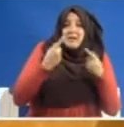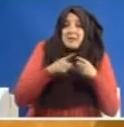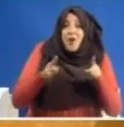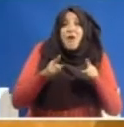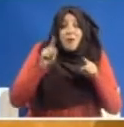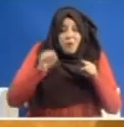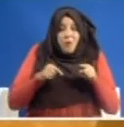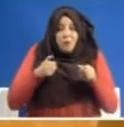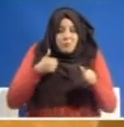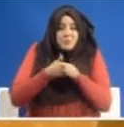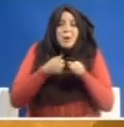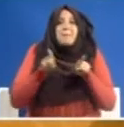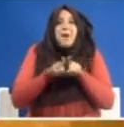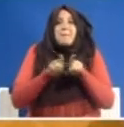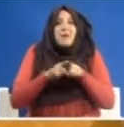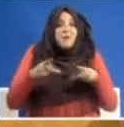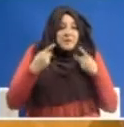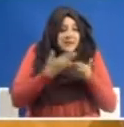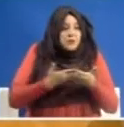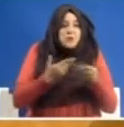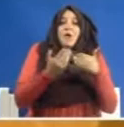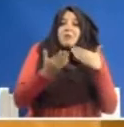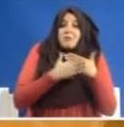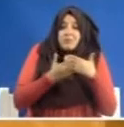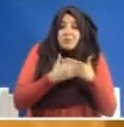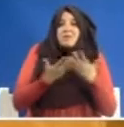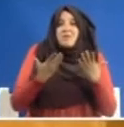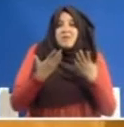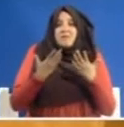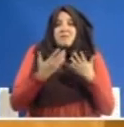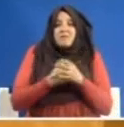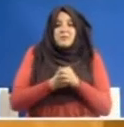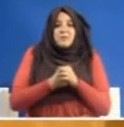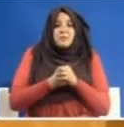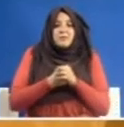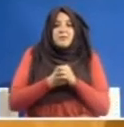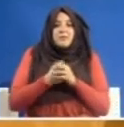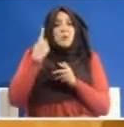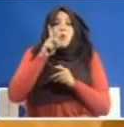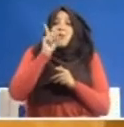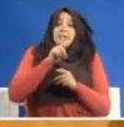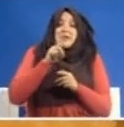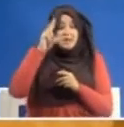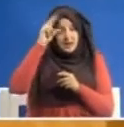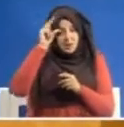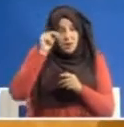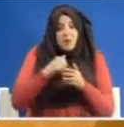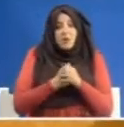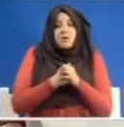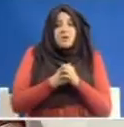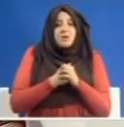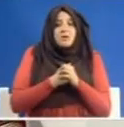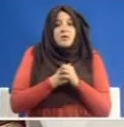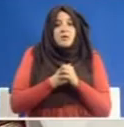الرموز التي تكتب مثلا أو يستعين بها أبنائي ومثل أبناء أو البنات إلى آخره، فأنا كيف أستطيع